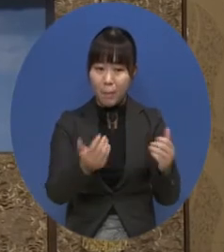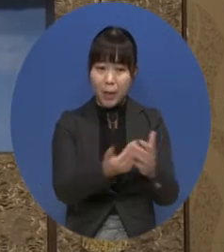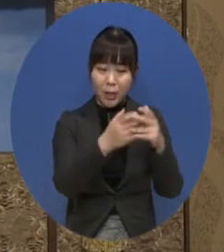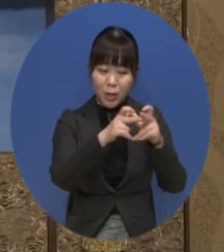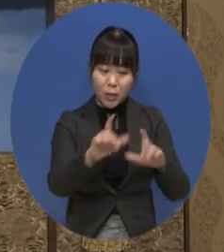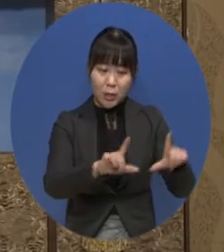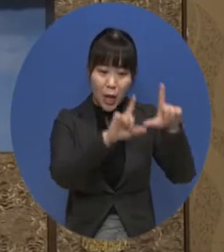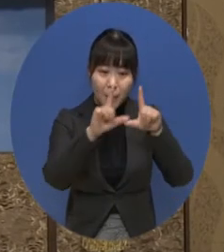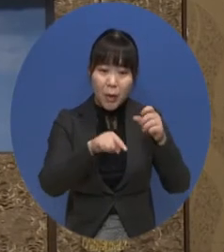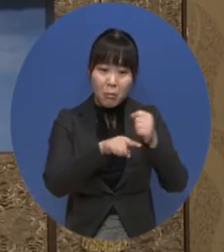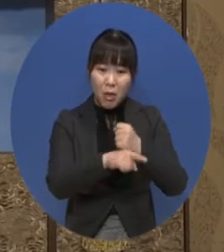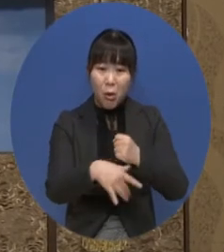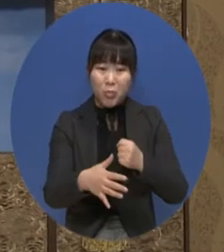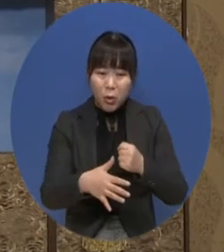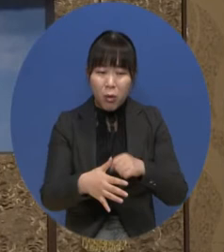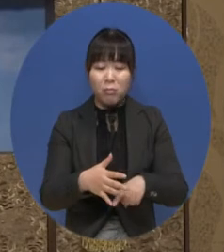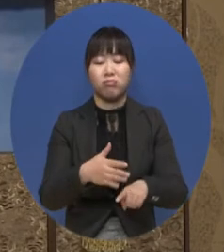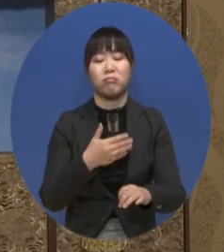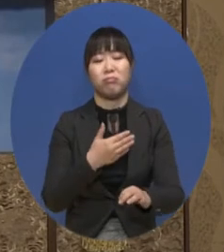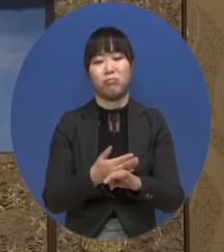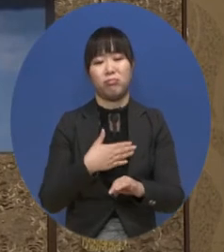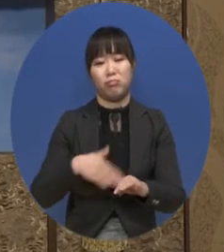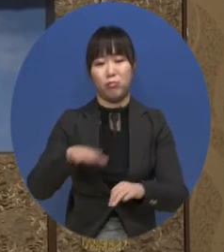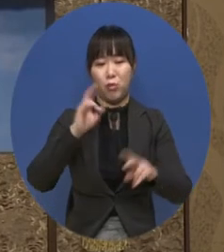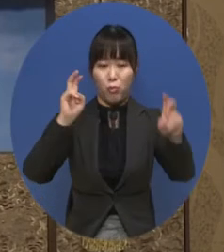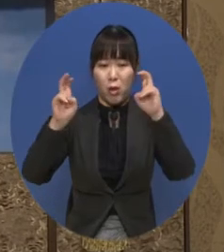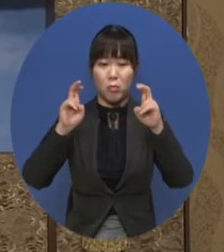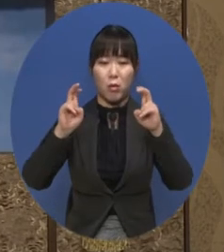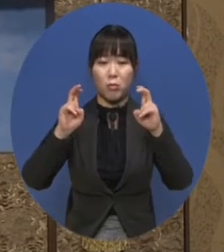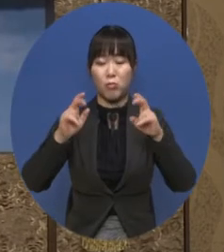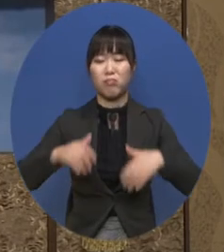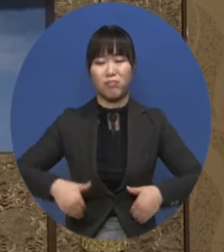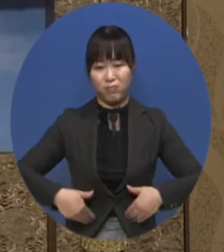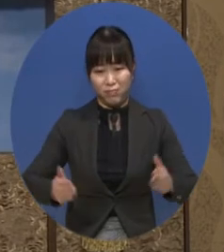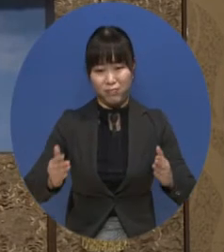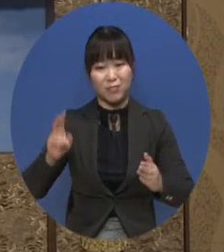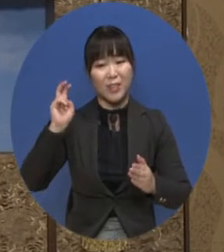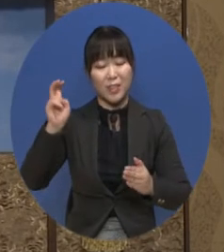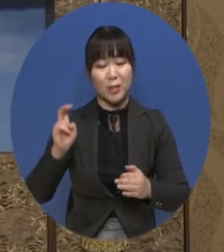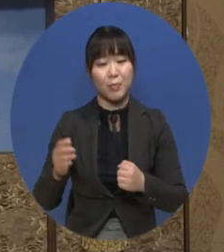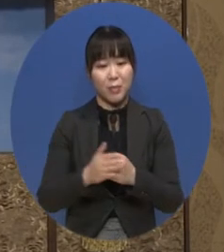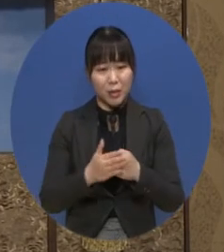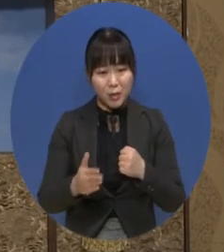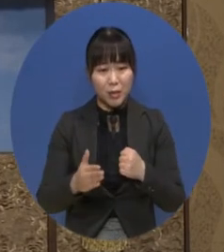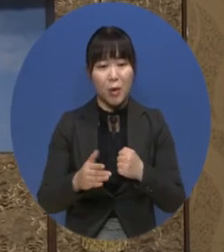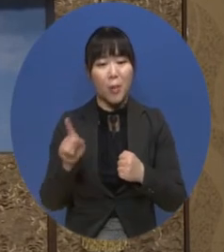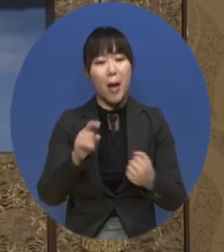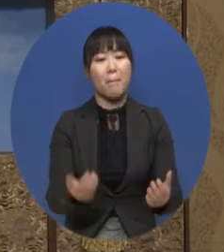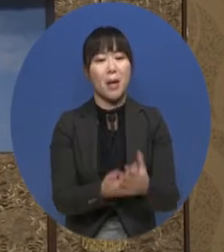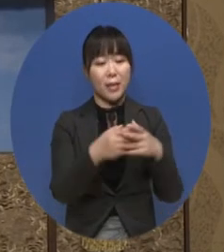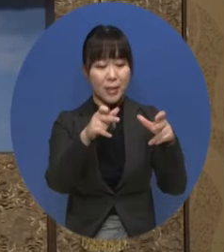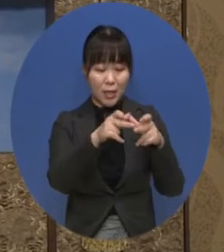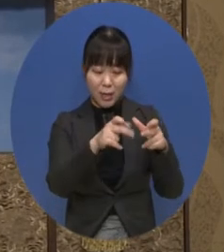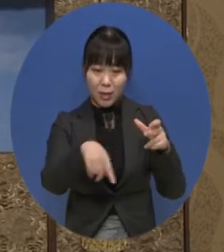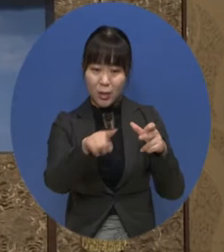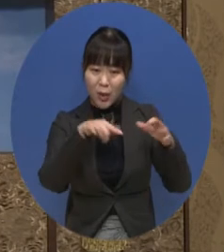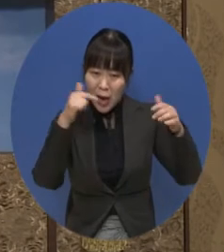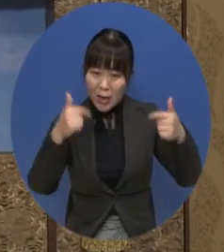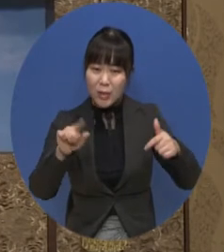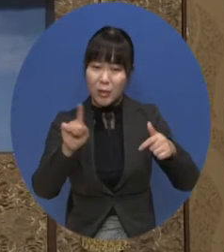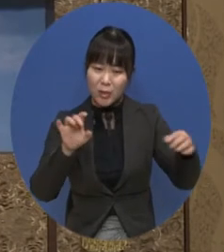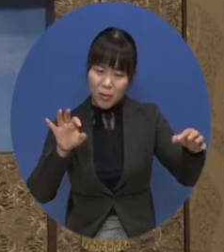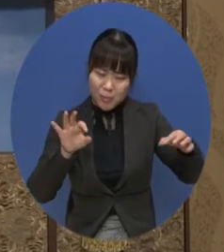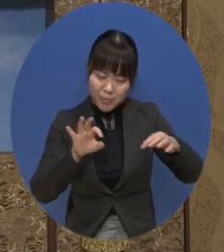삶의 의미가 없다면은 저희 회사의 존재도 필요 없어지거든요. 그래서 네. 뭔가 발달장애인분들하고